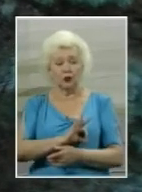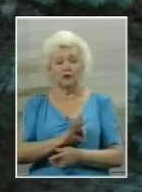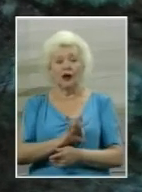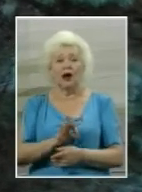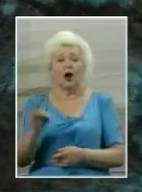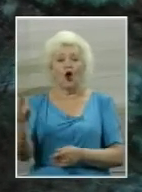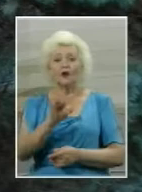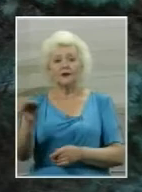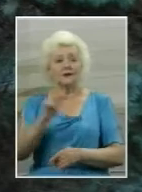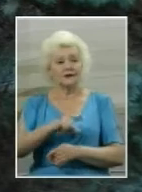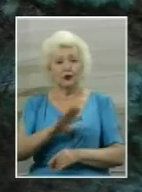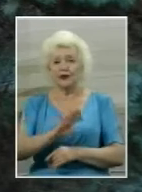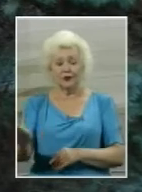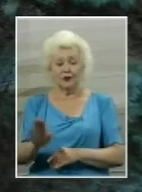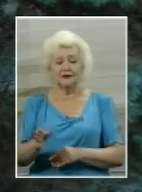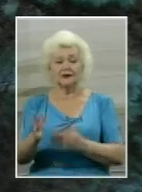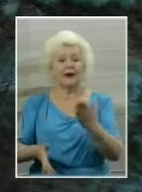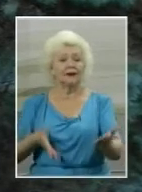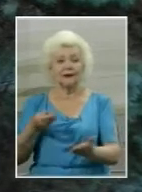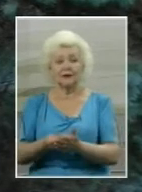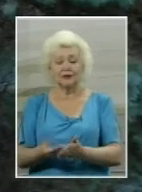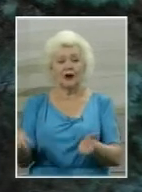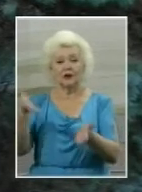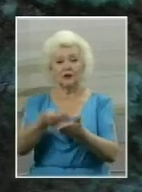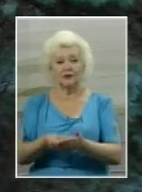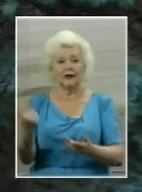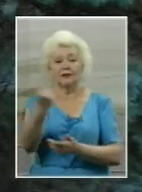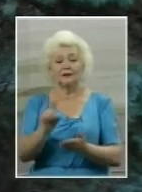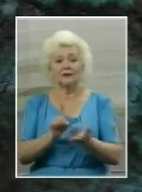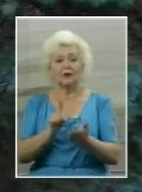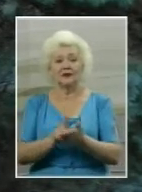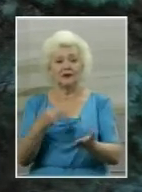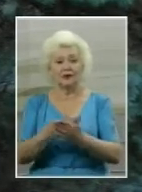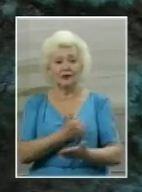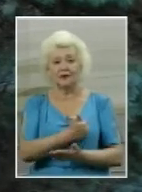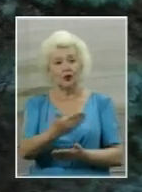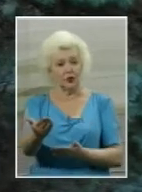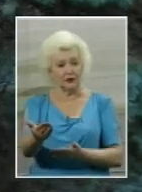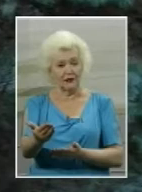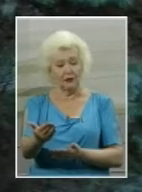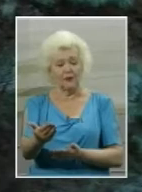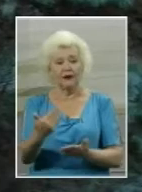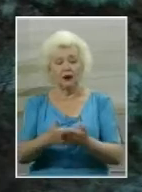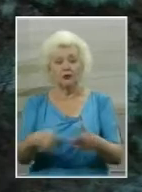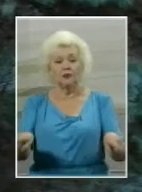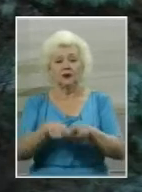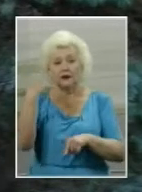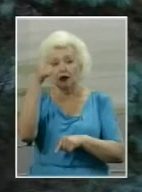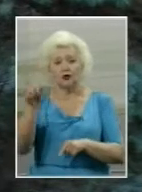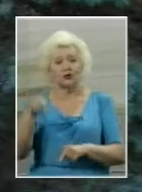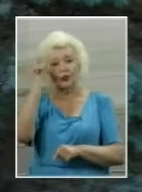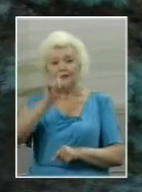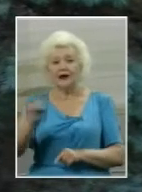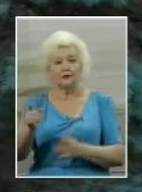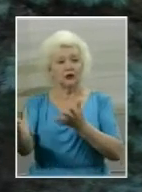яка офіційно не працює, яка не сплачує внески в єдиний пенсійний фонд добровільно, тобто такі особи не навчаються,